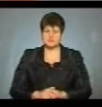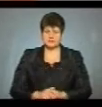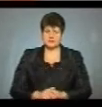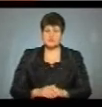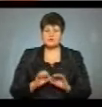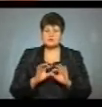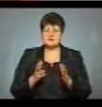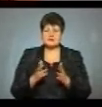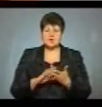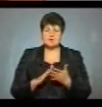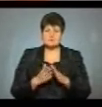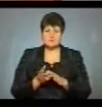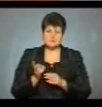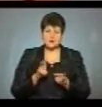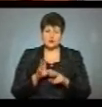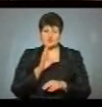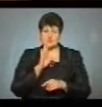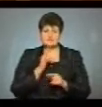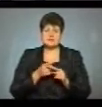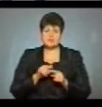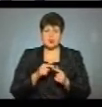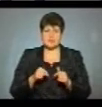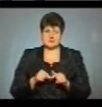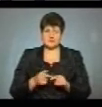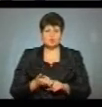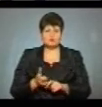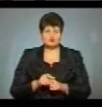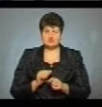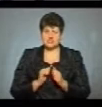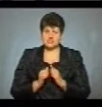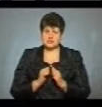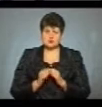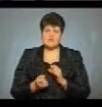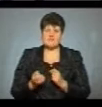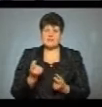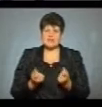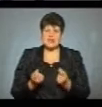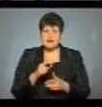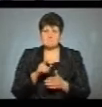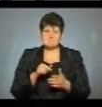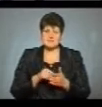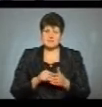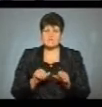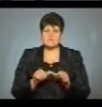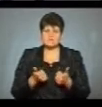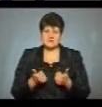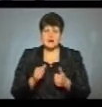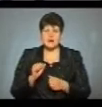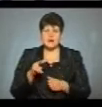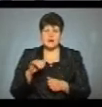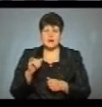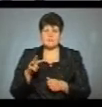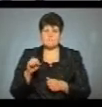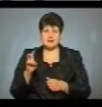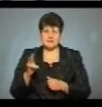яких обставин звертаються жінки до таких організацій. Дуже часто виникає питання на фоні розлучення, аліментів